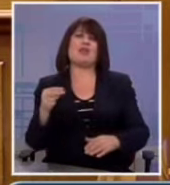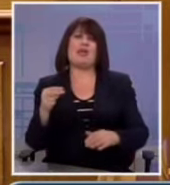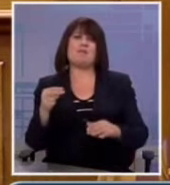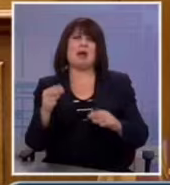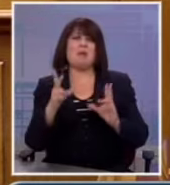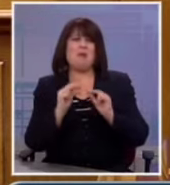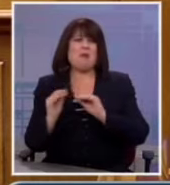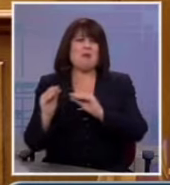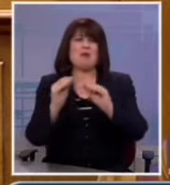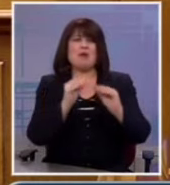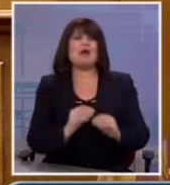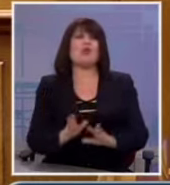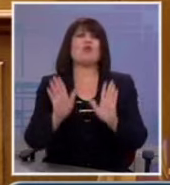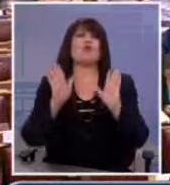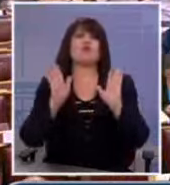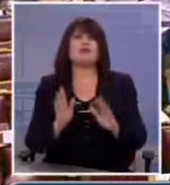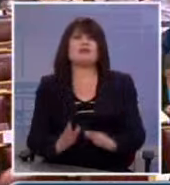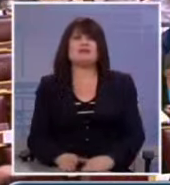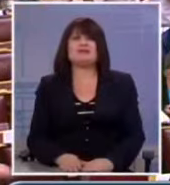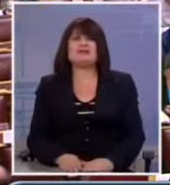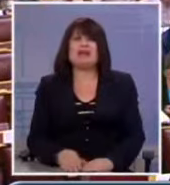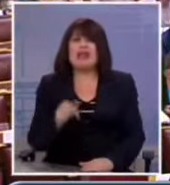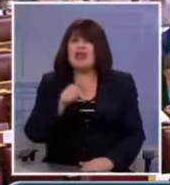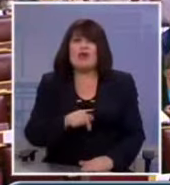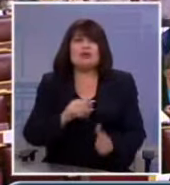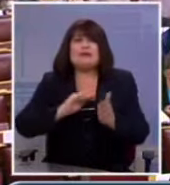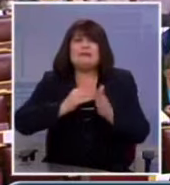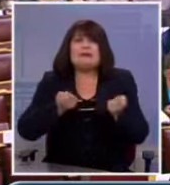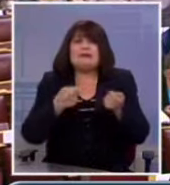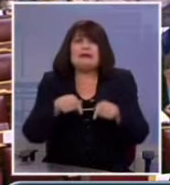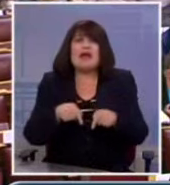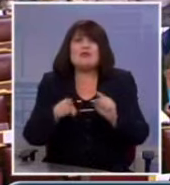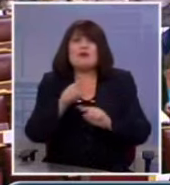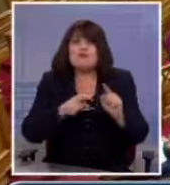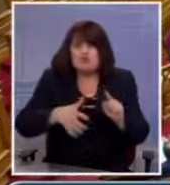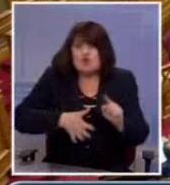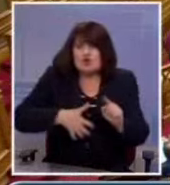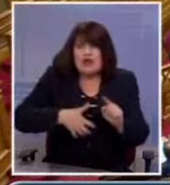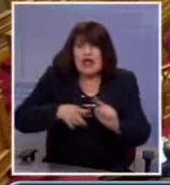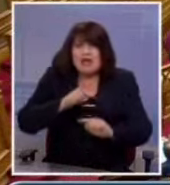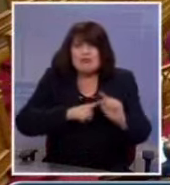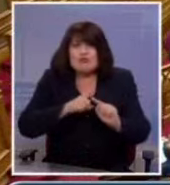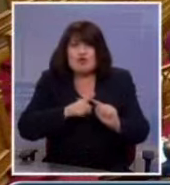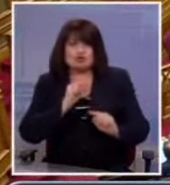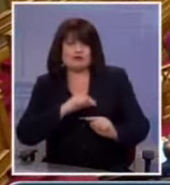ακραία. Τι υπηρεσία κάνουμε εδώ ακριβώς? Ποιος γελάει, ποιος ευνοείται από αυτά?